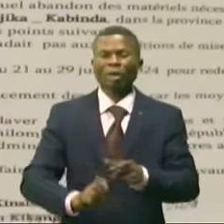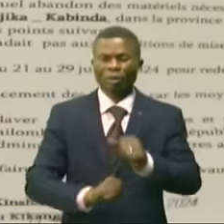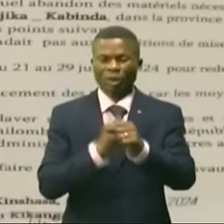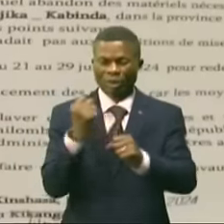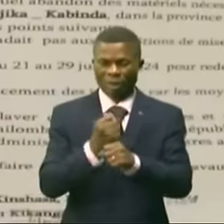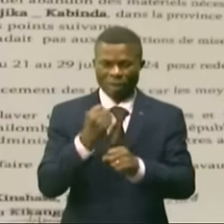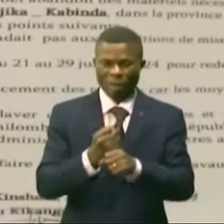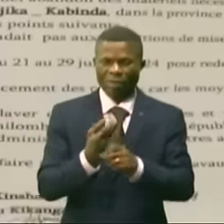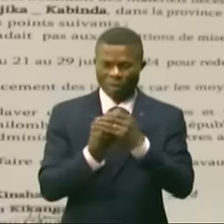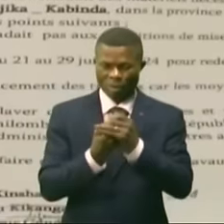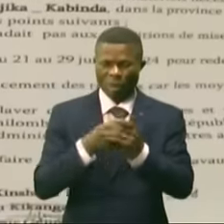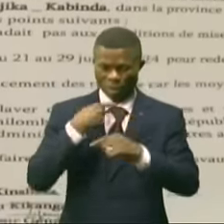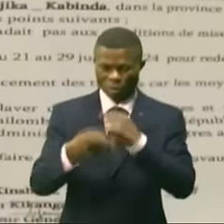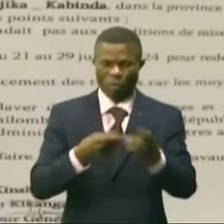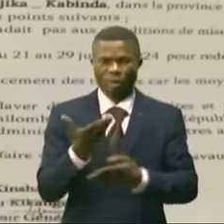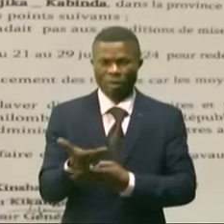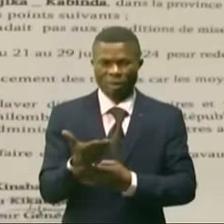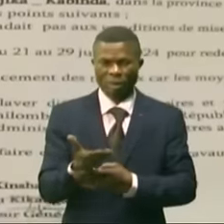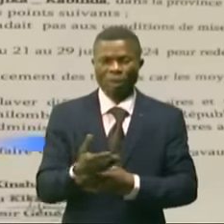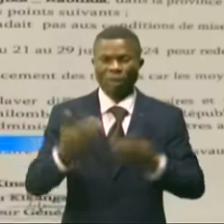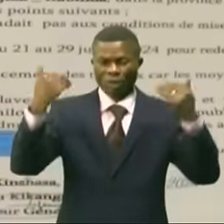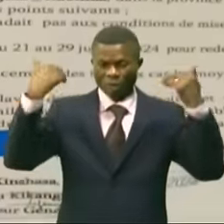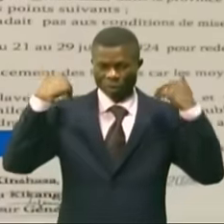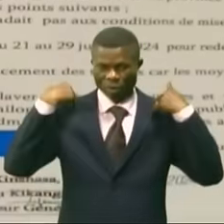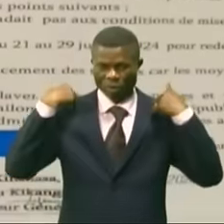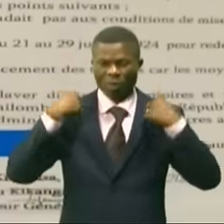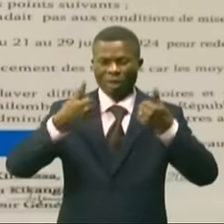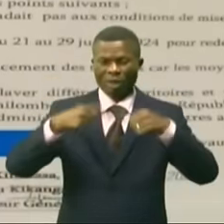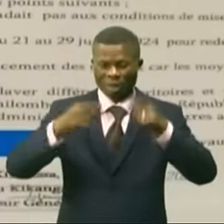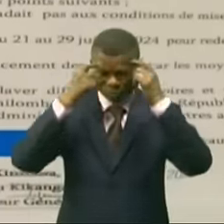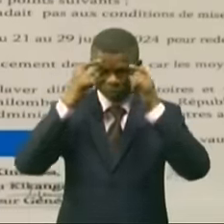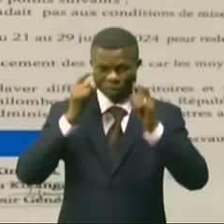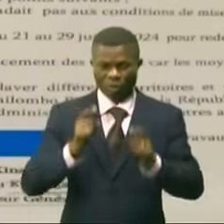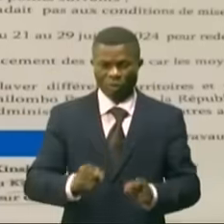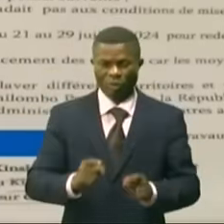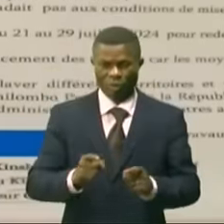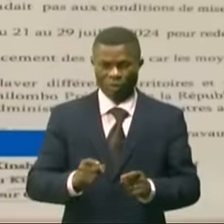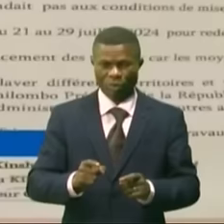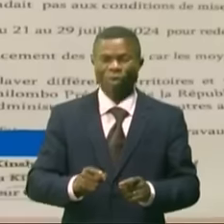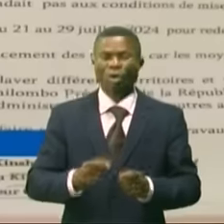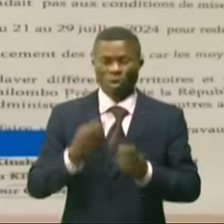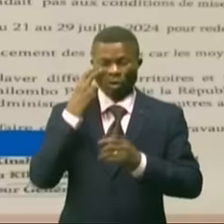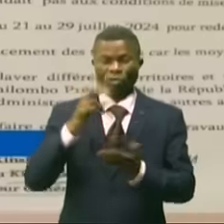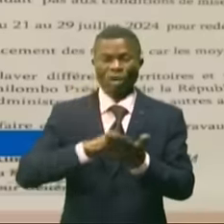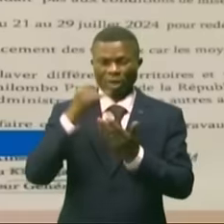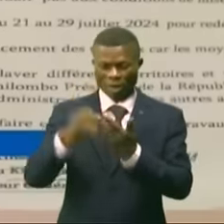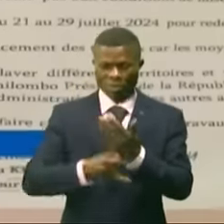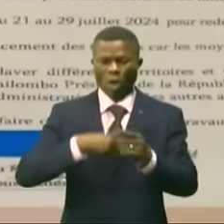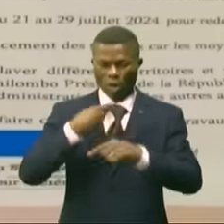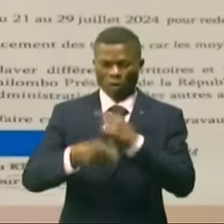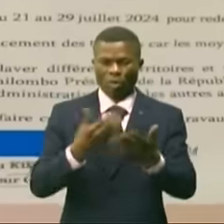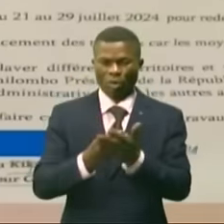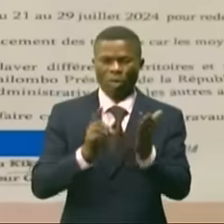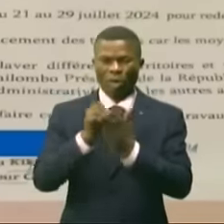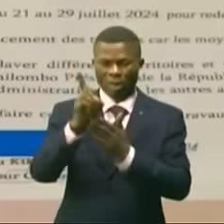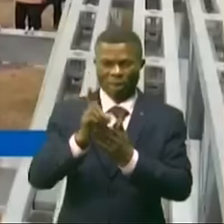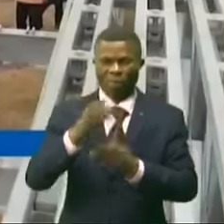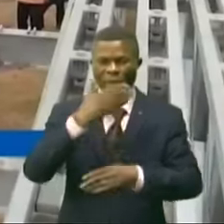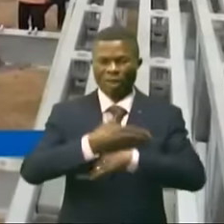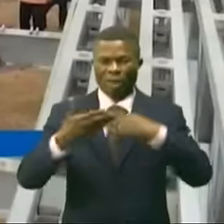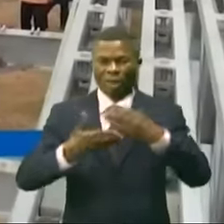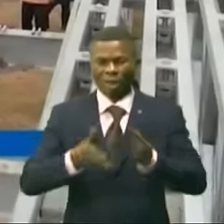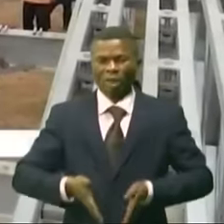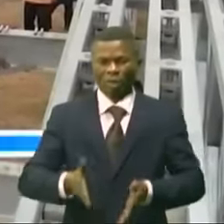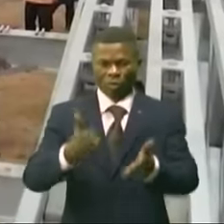travaux débuteront prochainement les autorités restent déterminés à mener à bien ces projets cruciels pour le développement des infrastructures